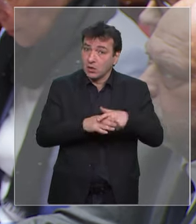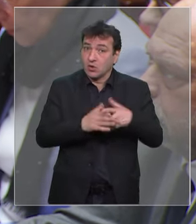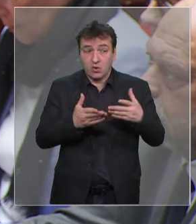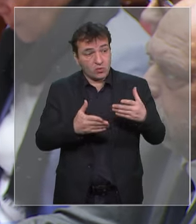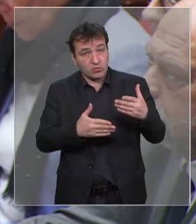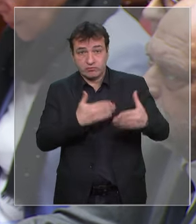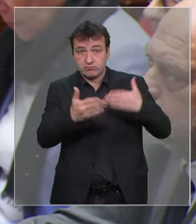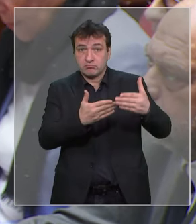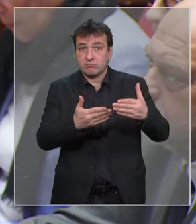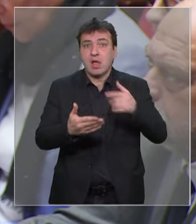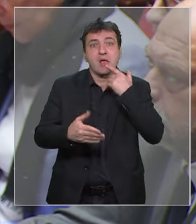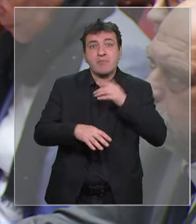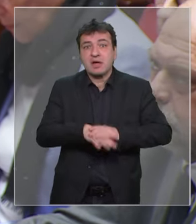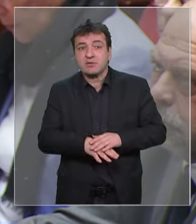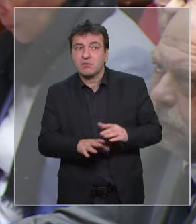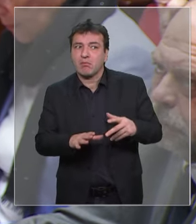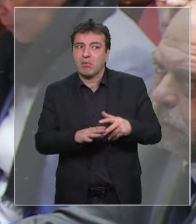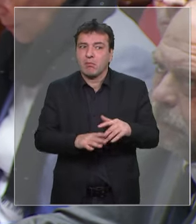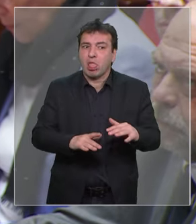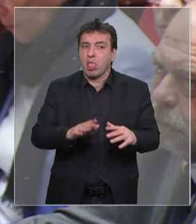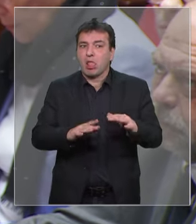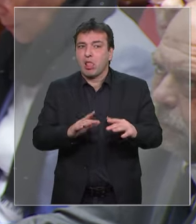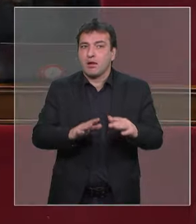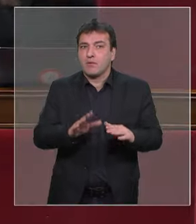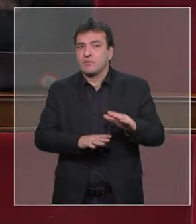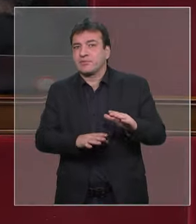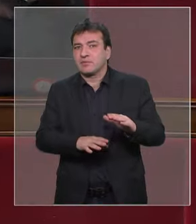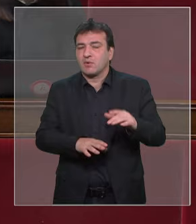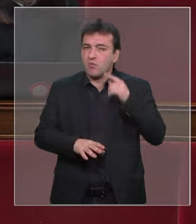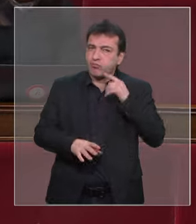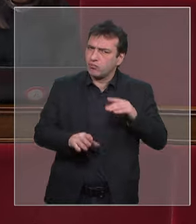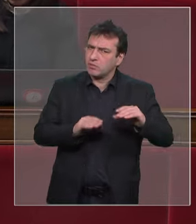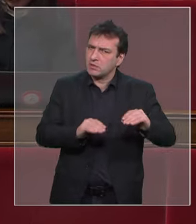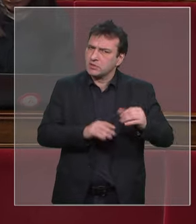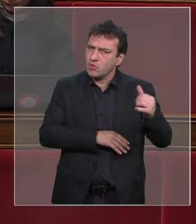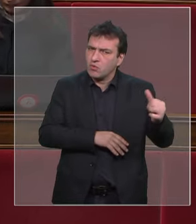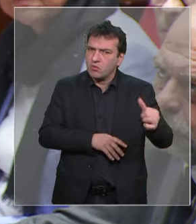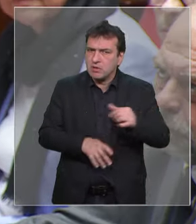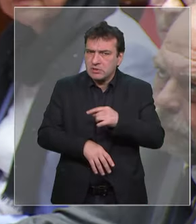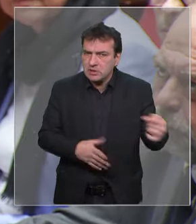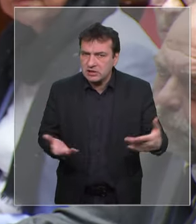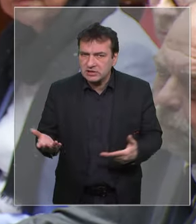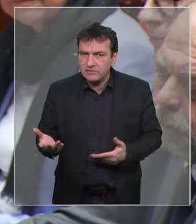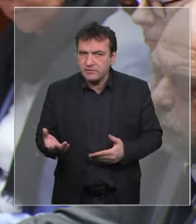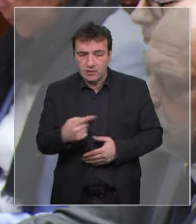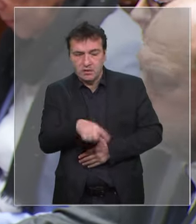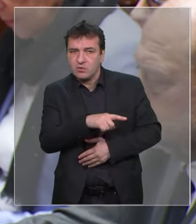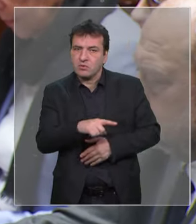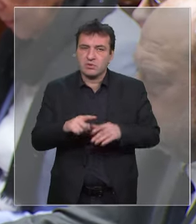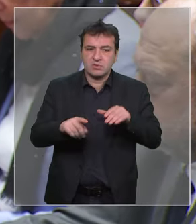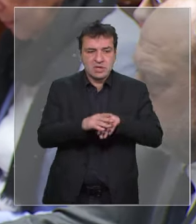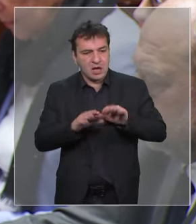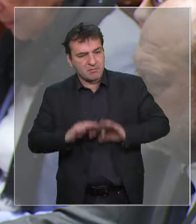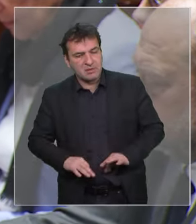de frémissement. Je trouve que c'est finalement assez négatif pour les enseignants eux-mêmes qui permettent au niveau en primaire